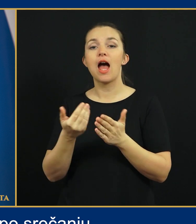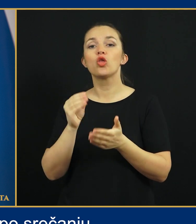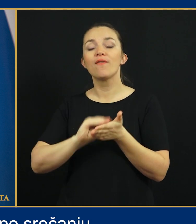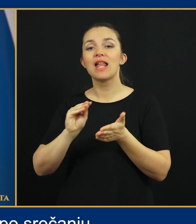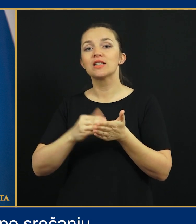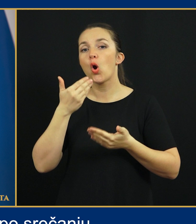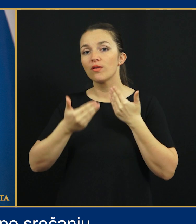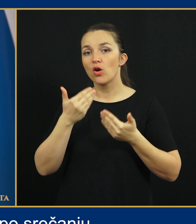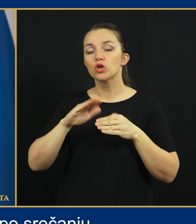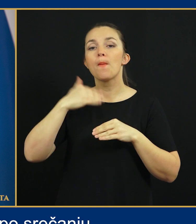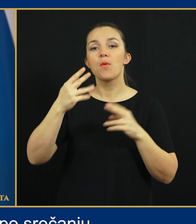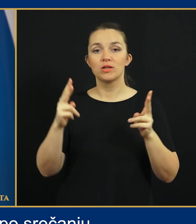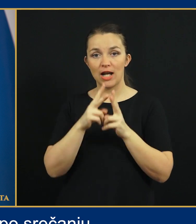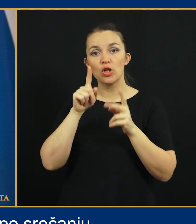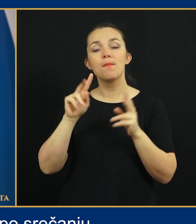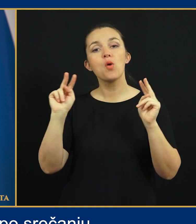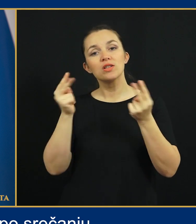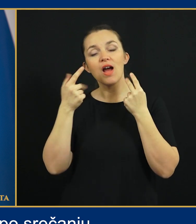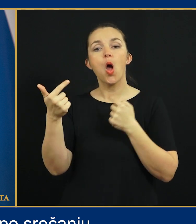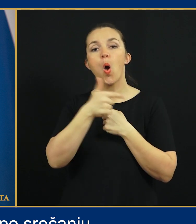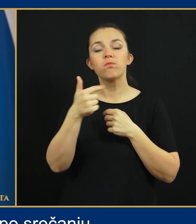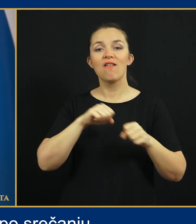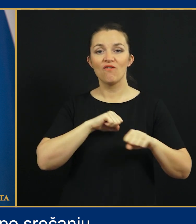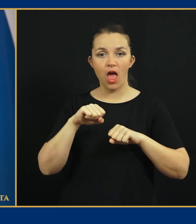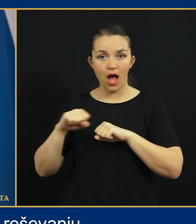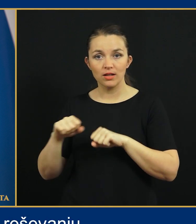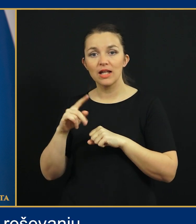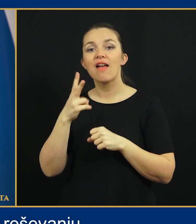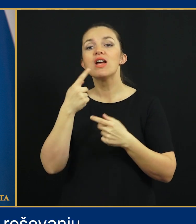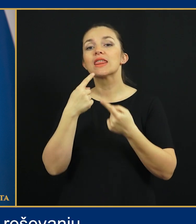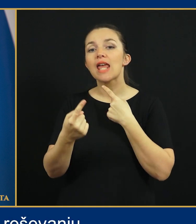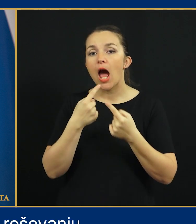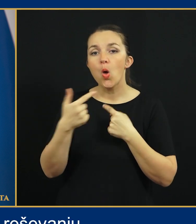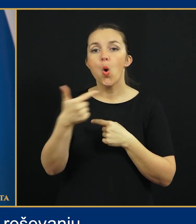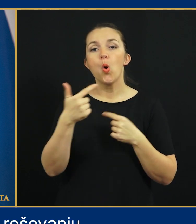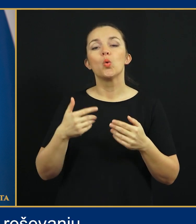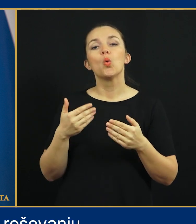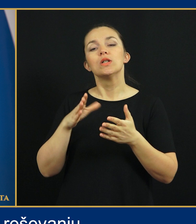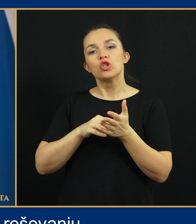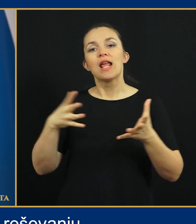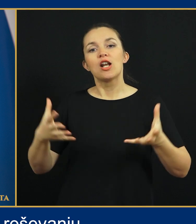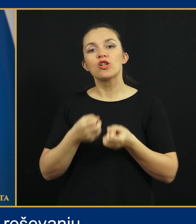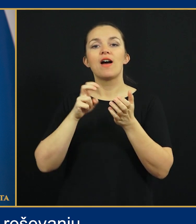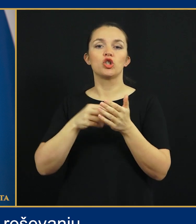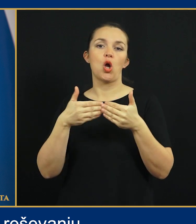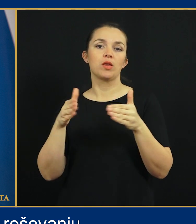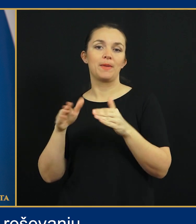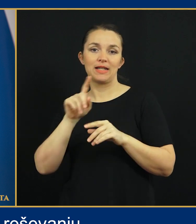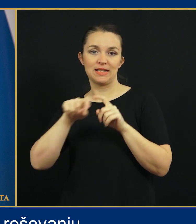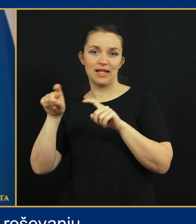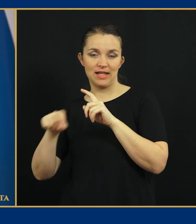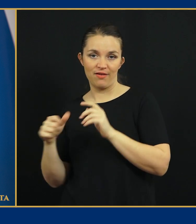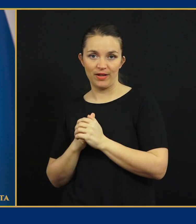novinarski konferenci po srečanju in pozvala obe vladi, da v dialogu pristopita k reševanju še odprtih